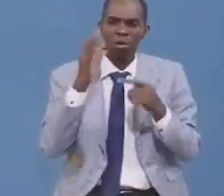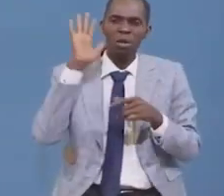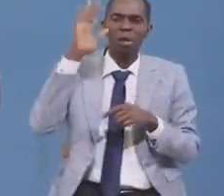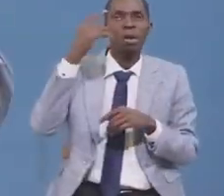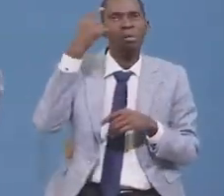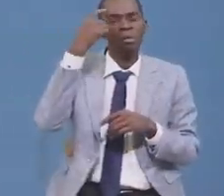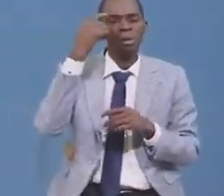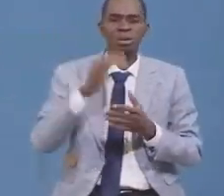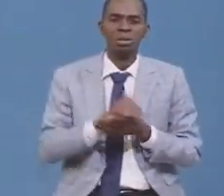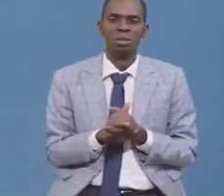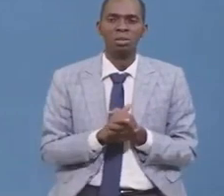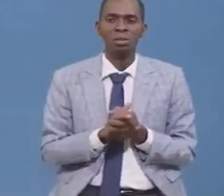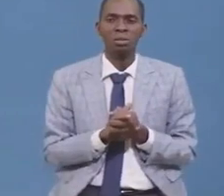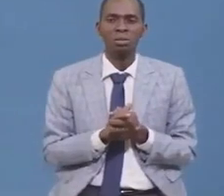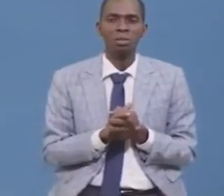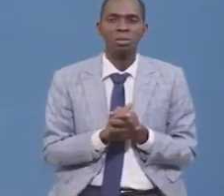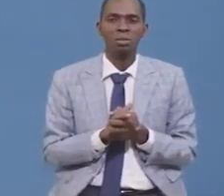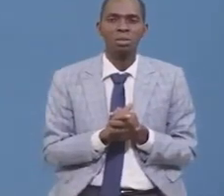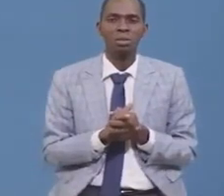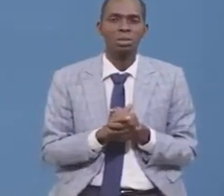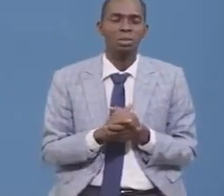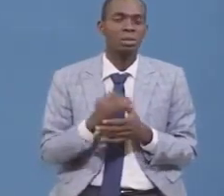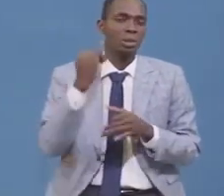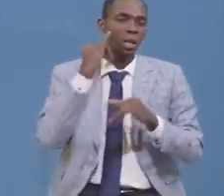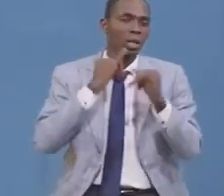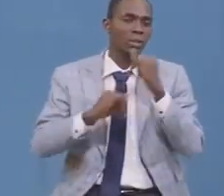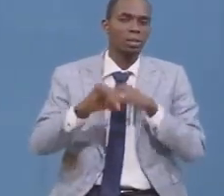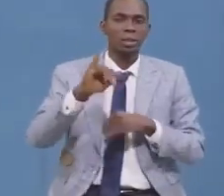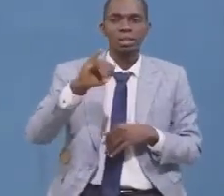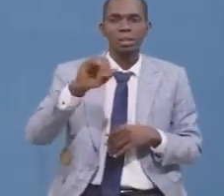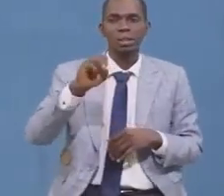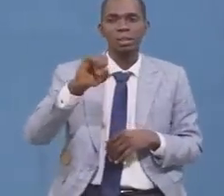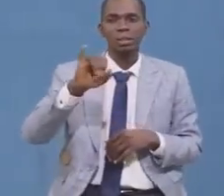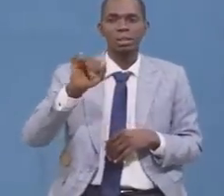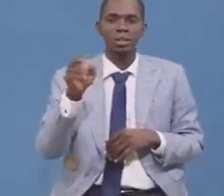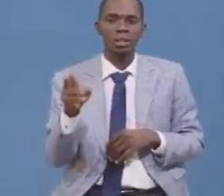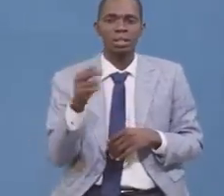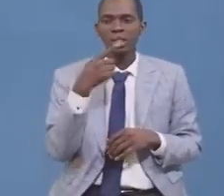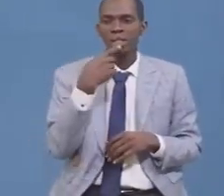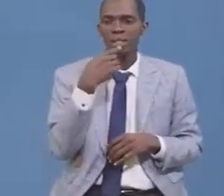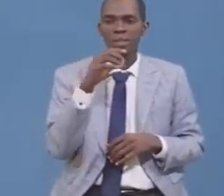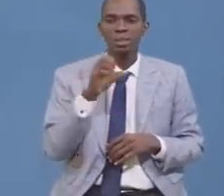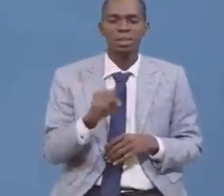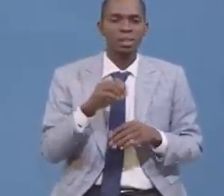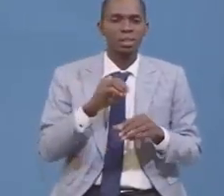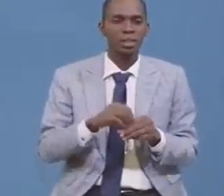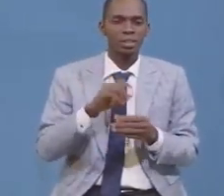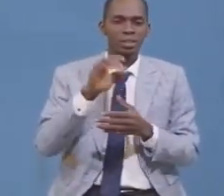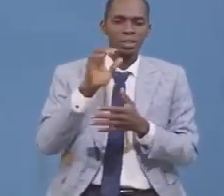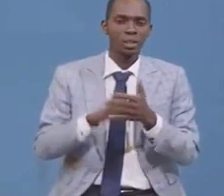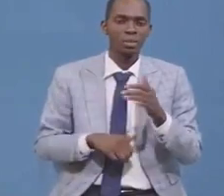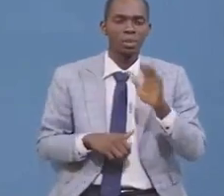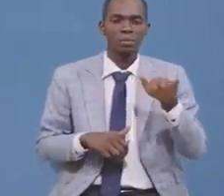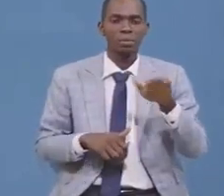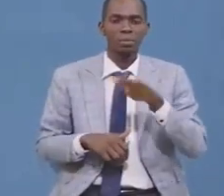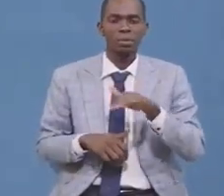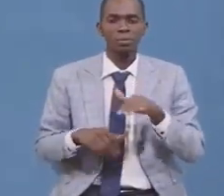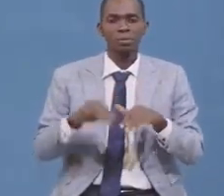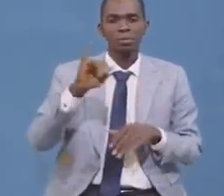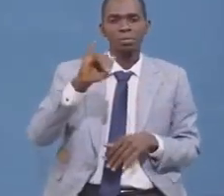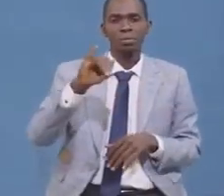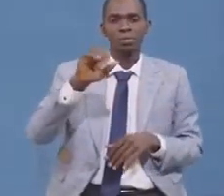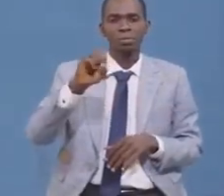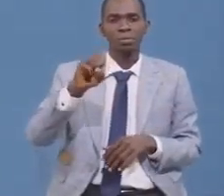ఆయన మనసులో ఉన్న ఆలోచనలు. I see a tells us, నేను మరలా చెప్తూ ఉన్నాడు ఆయన మనతో. Chapter 55, ఆయన మనకు దాన్ని